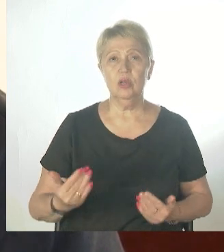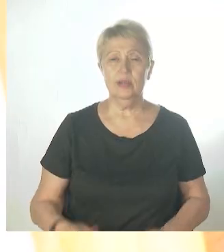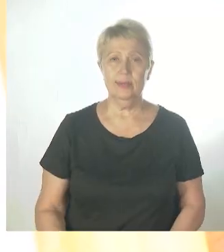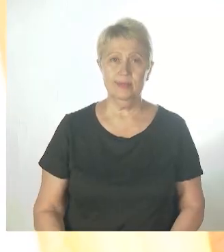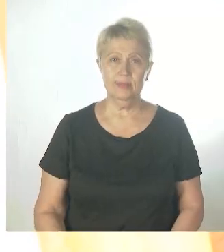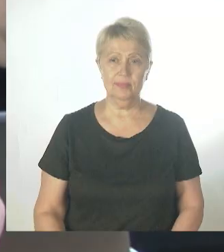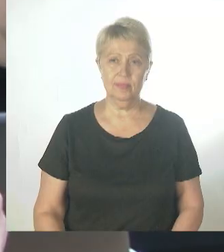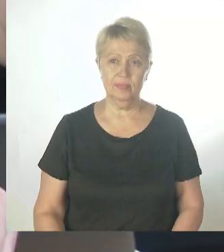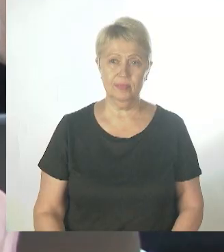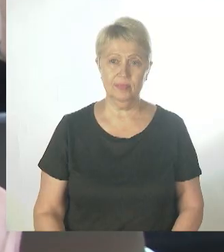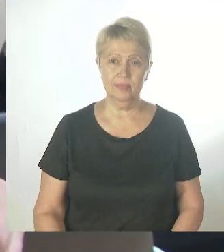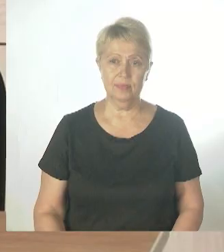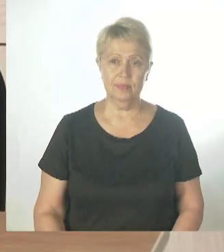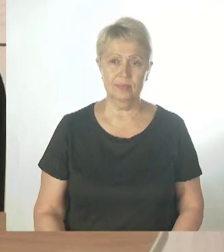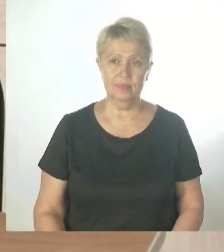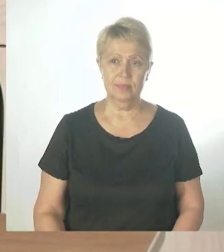решение.